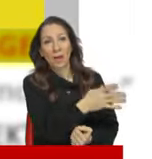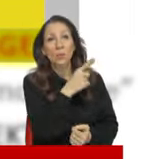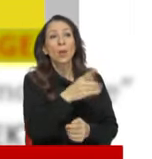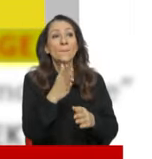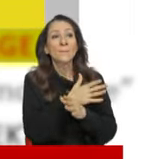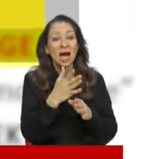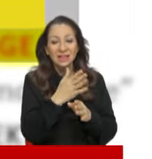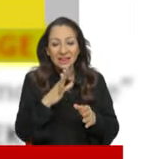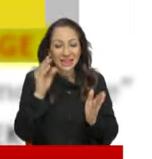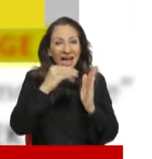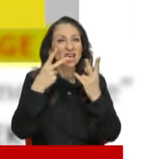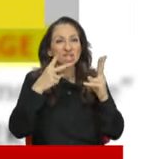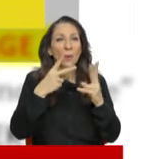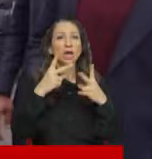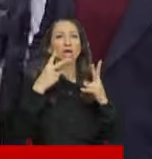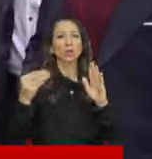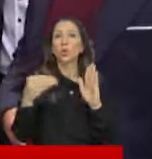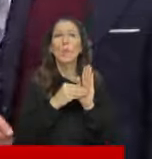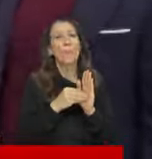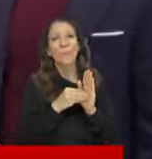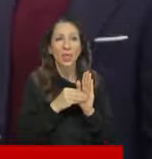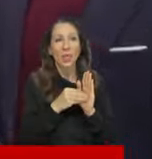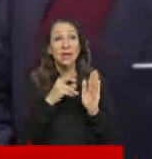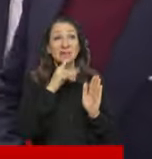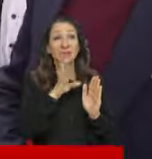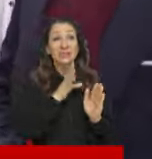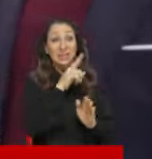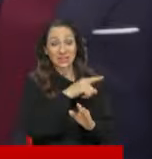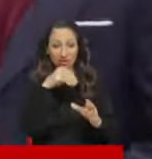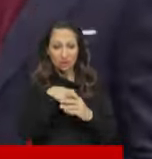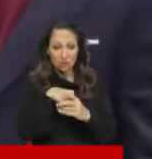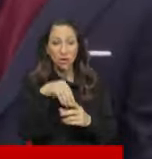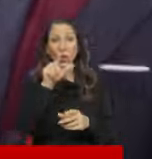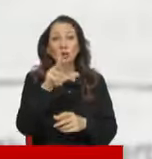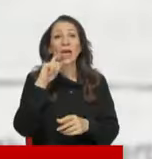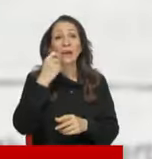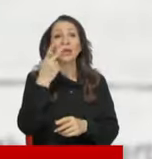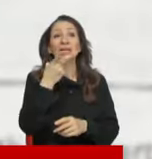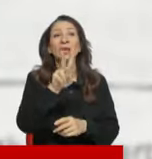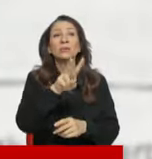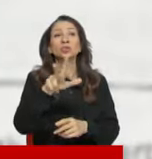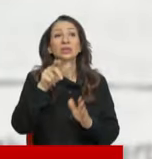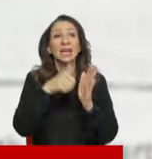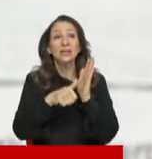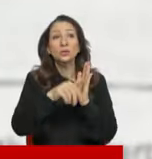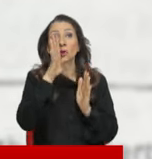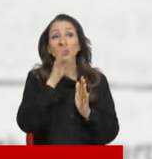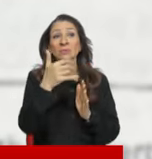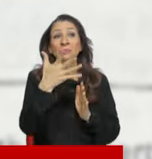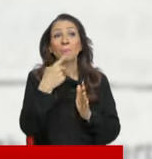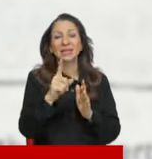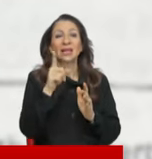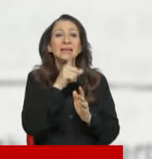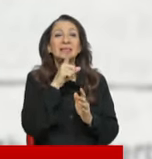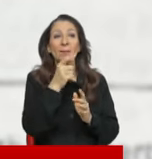da Mal beyanında açıkça belirtmiştir Mansur Yavaş kızı Çağlayan yavaş için 13 Ekim 2023 tarihinde 465.000